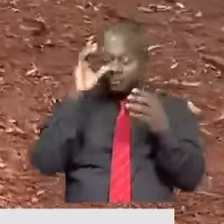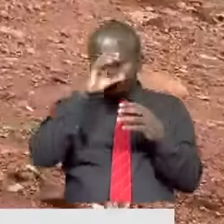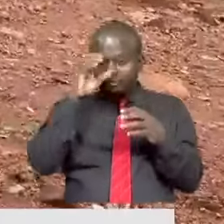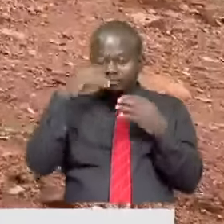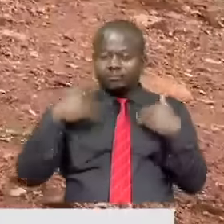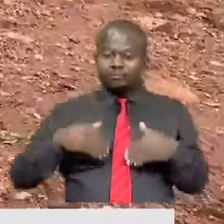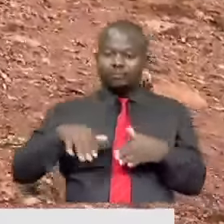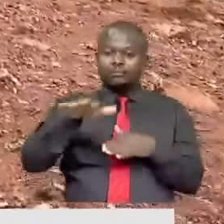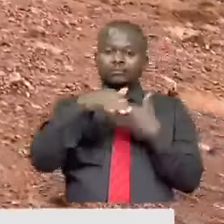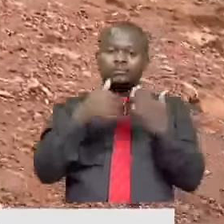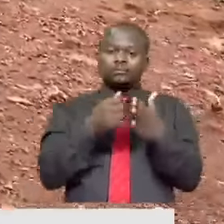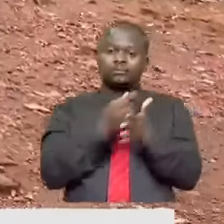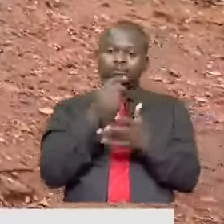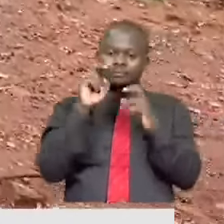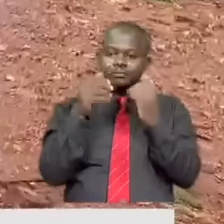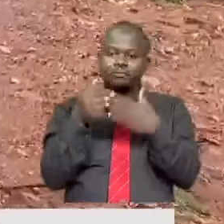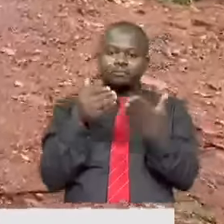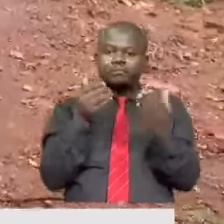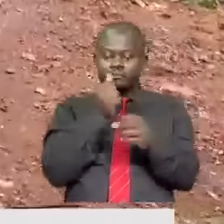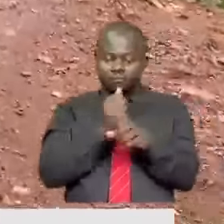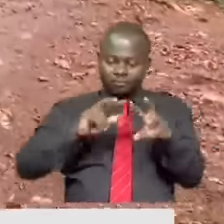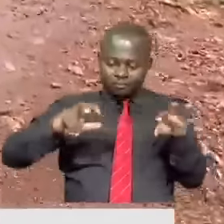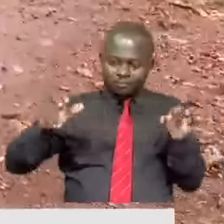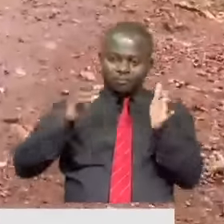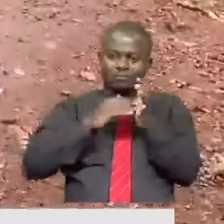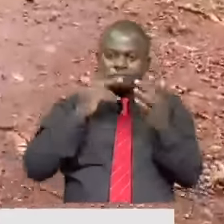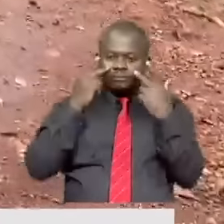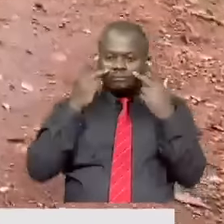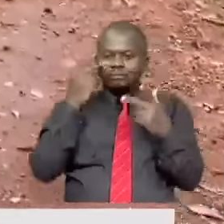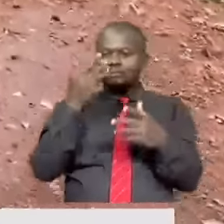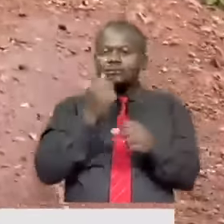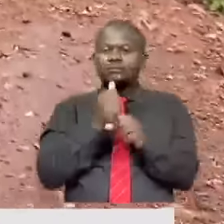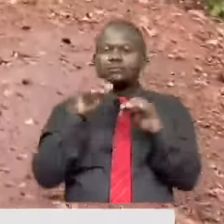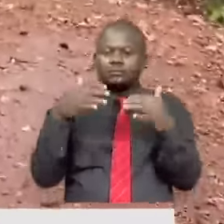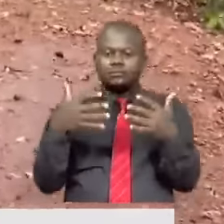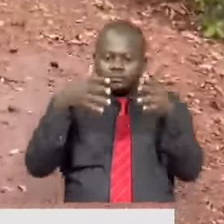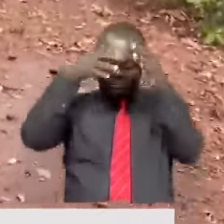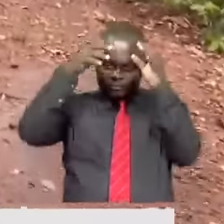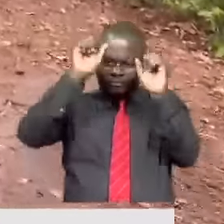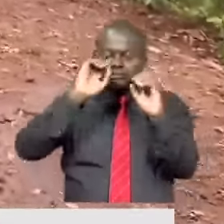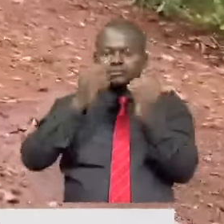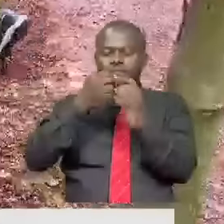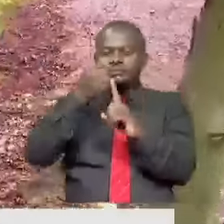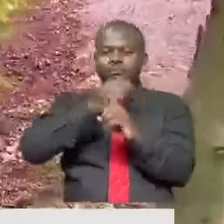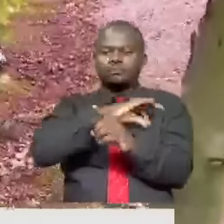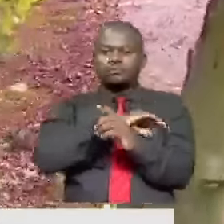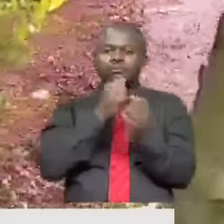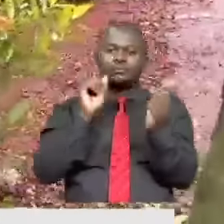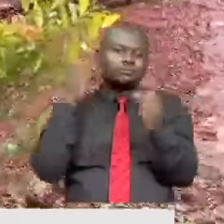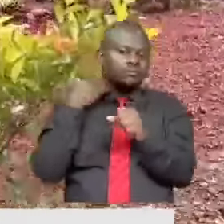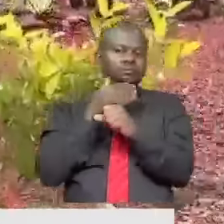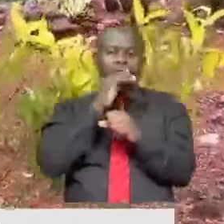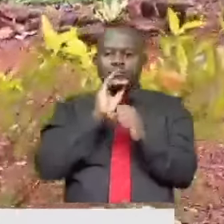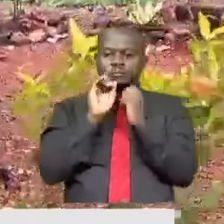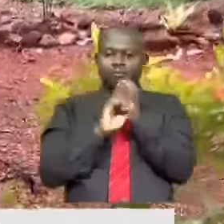imibiri muri iki cyobo byatewe n'uko habanje gukorwa inyigo no kureba ko imirimo izakorwa. perezida w'umuryango uharanira inyungu z'abarokotse jenoside yakorewe